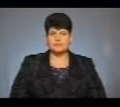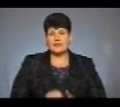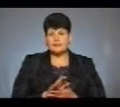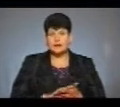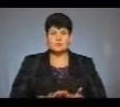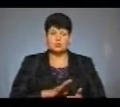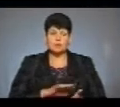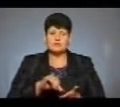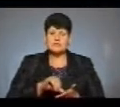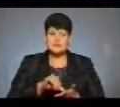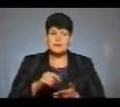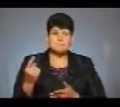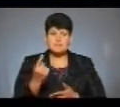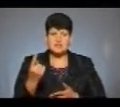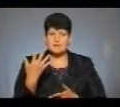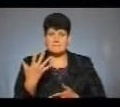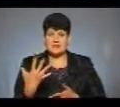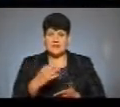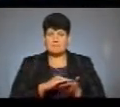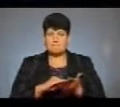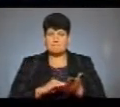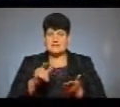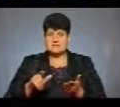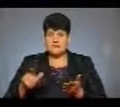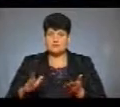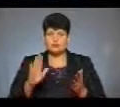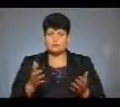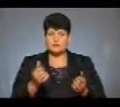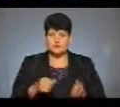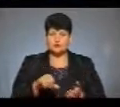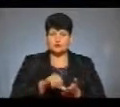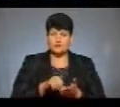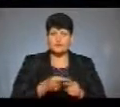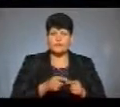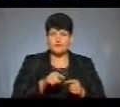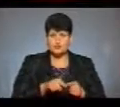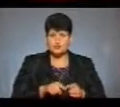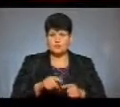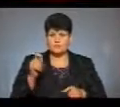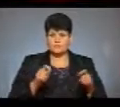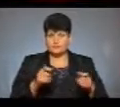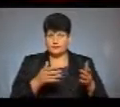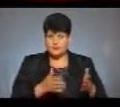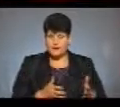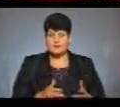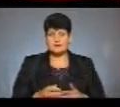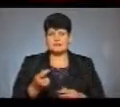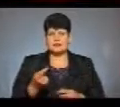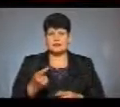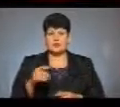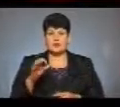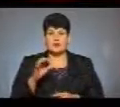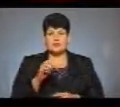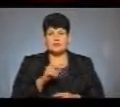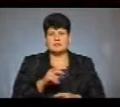кварталі відбулося представлення перших 5 письменників, які братимуть участь у цьогорічному бібліофесті. Серед них тернопільські автори Валентина